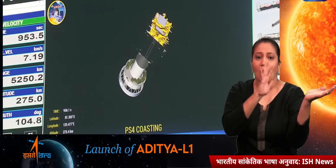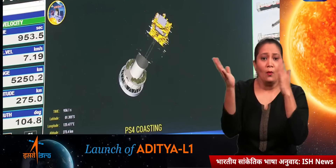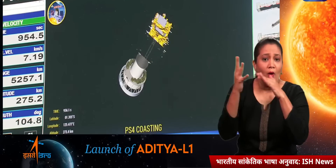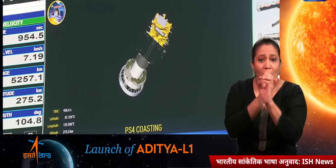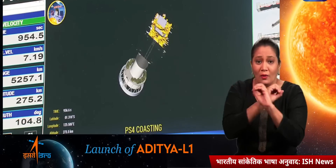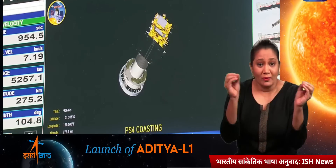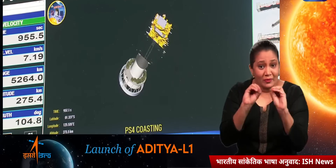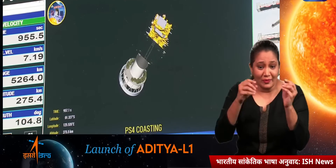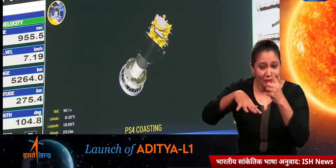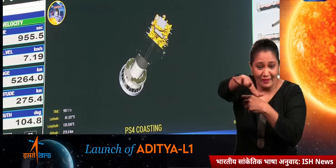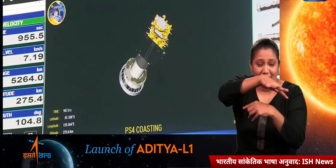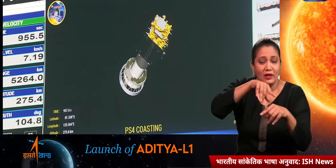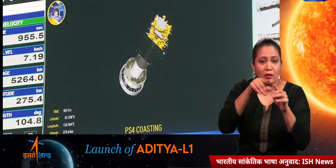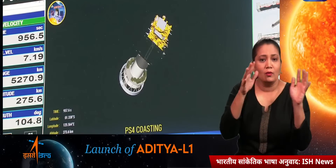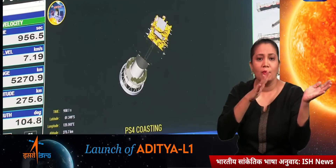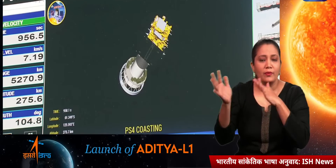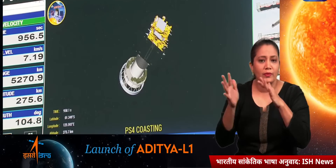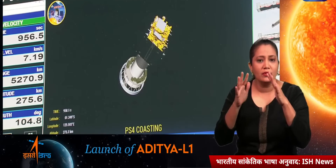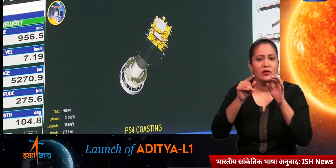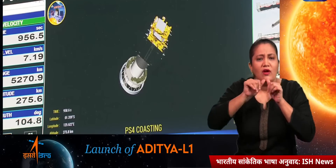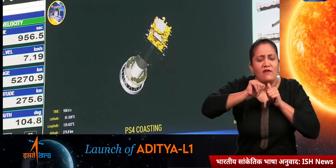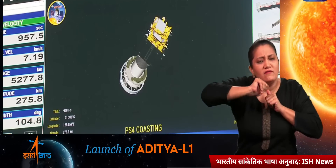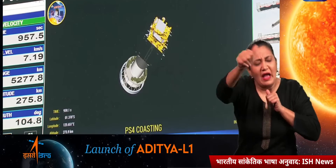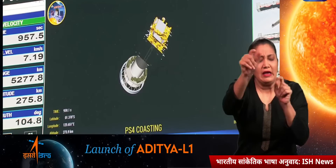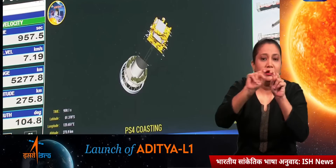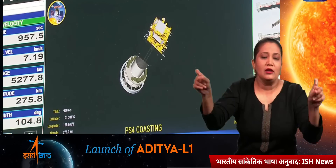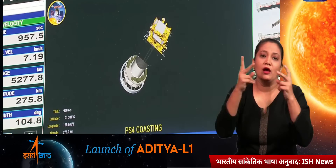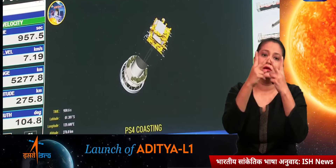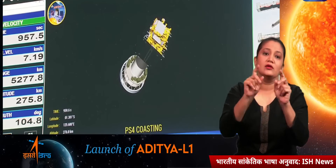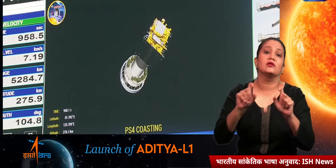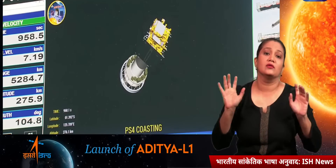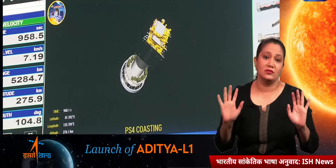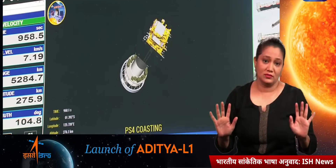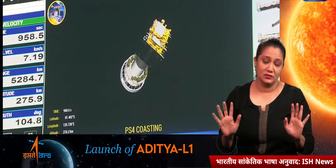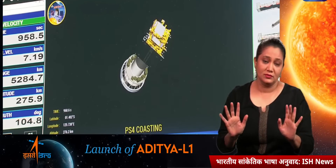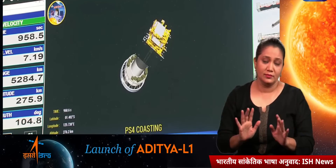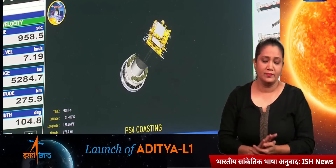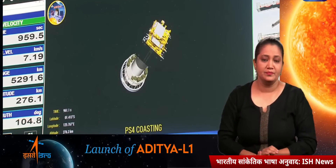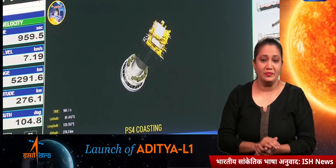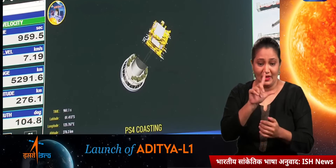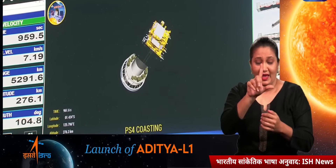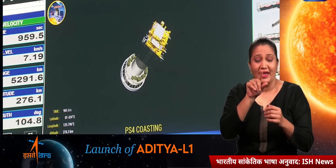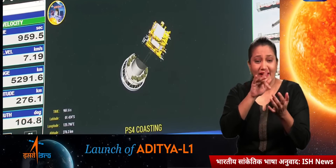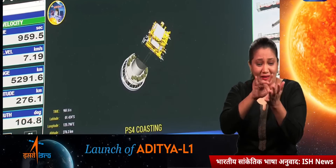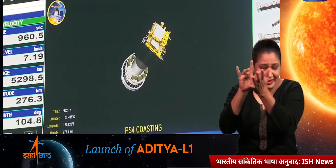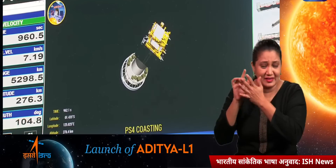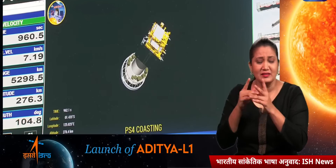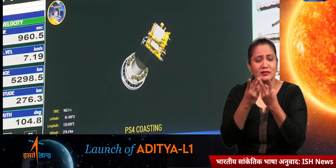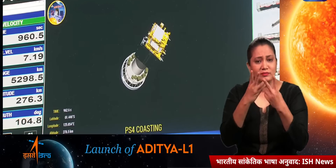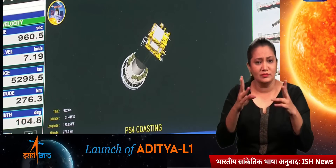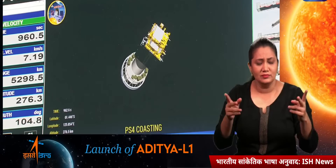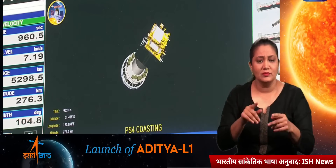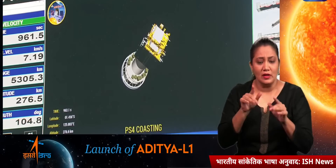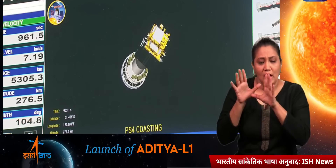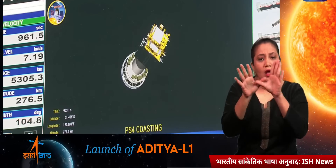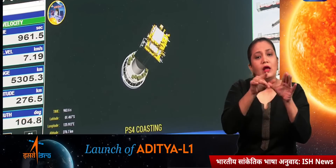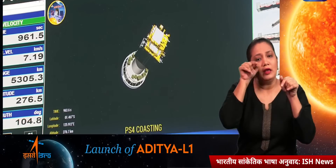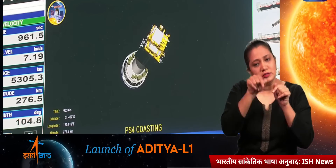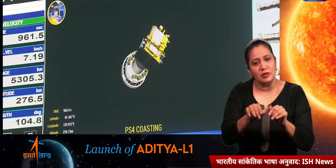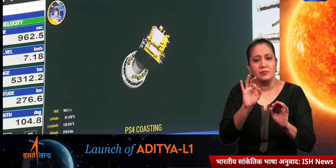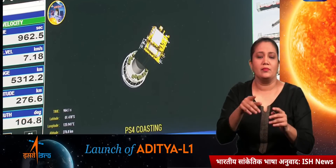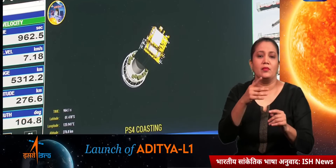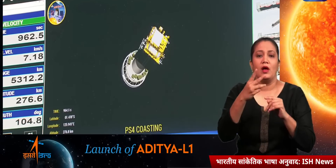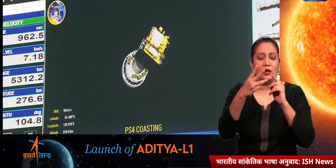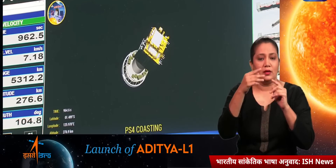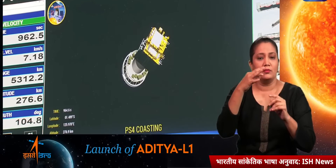की वजह से इससे दूर तक स्पष्ट देखा जा सकेगा। लैग्रेंज पॉइंट पर इस वेधशाला को रखने का मुख्य कारण यह भी